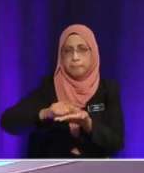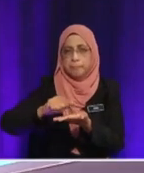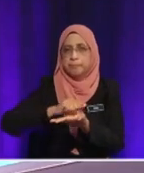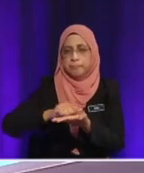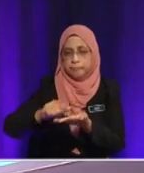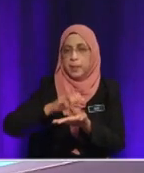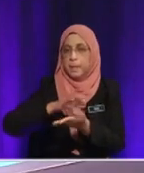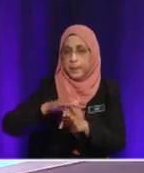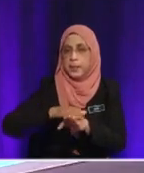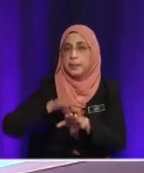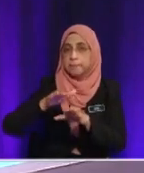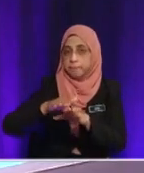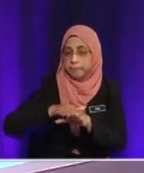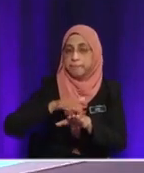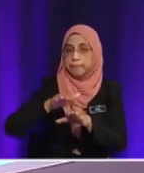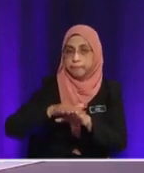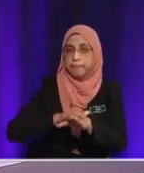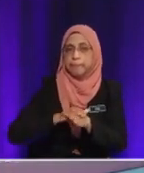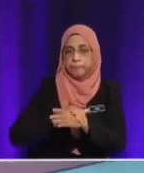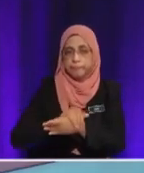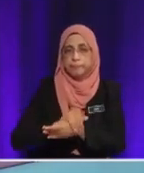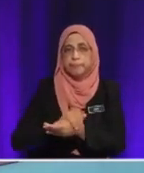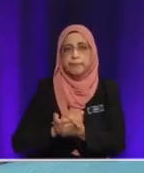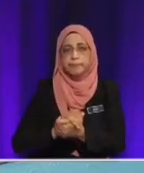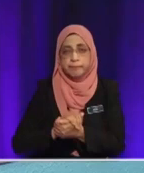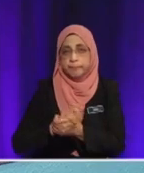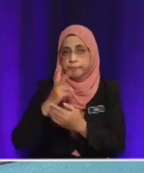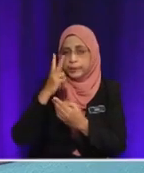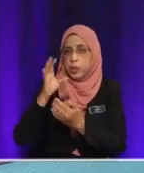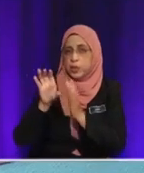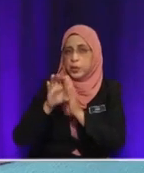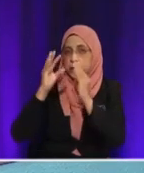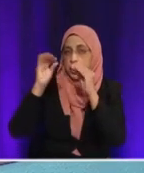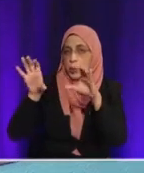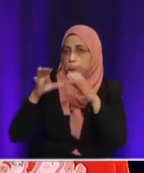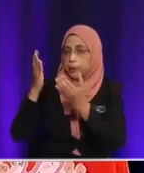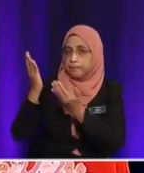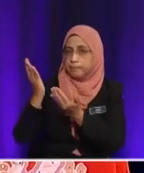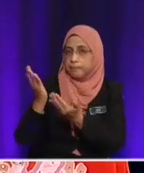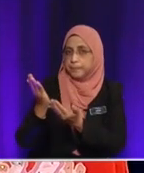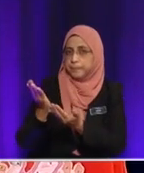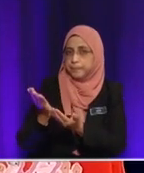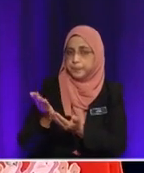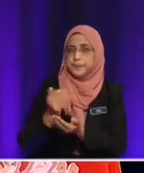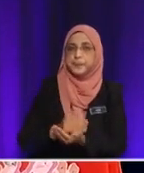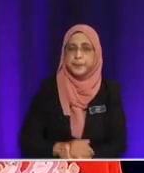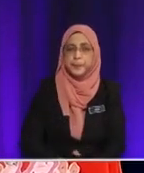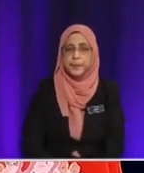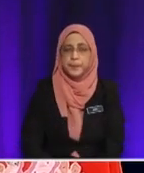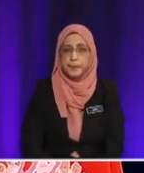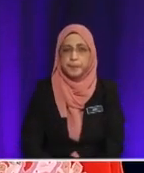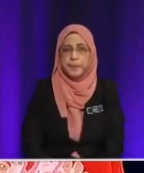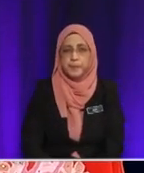kita jangan terus direct. Baik. Salah. So, kita then kita lap. Lap, dah bersih. Sampailah kalau kita urut daripada tapak kaki